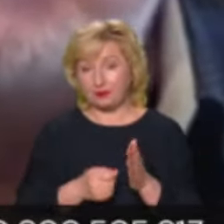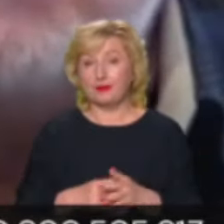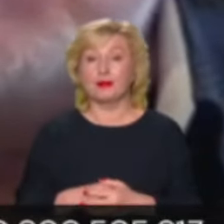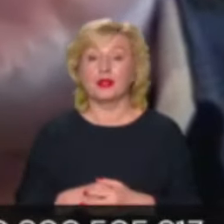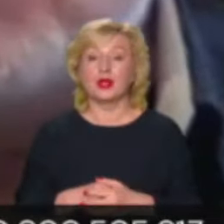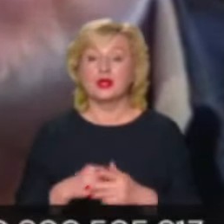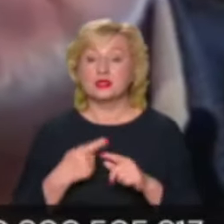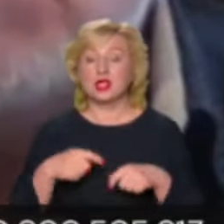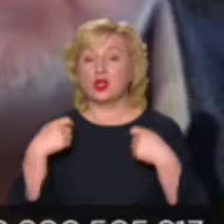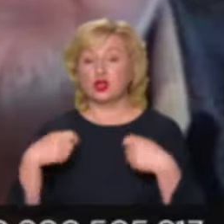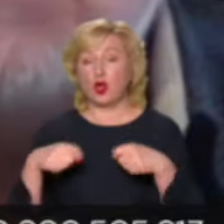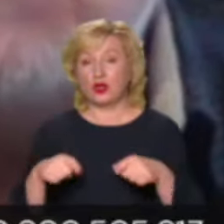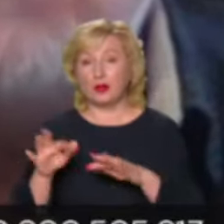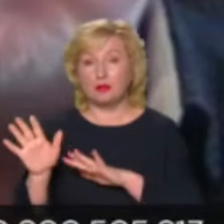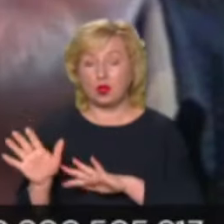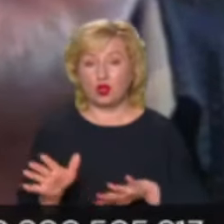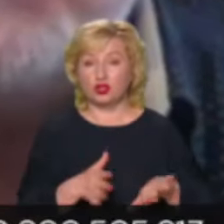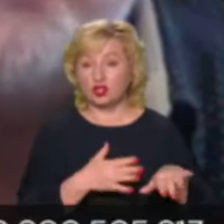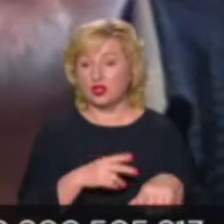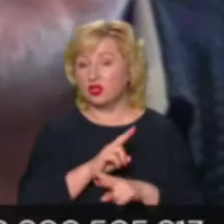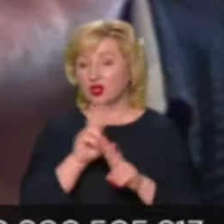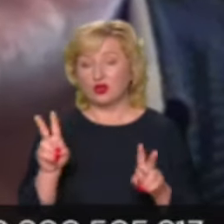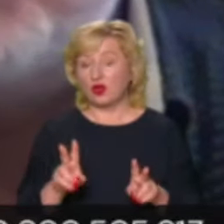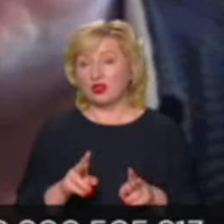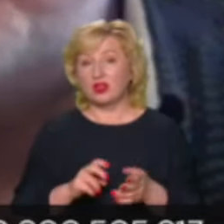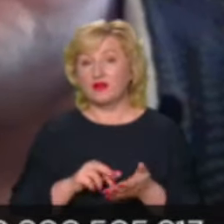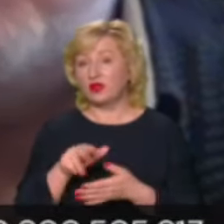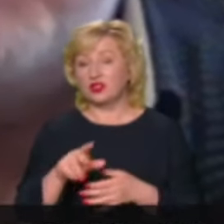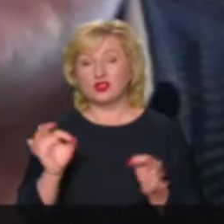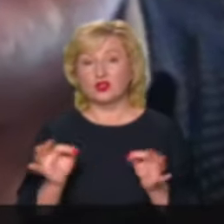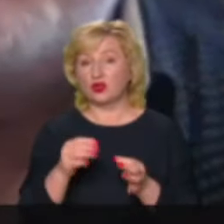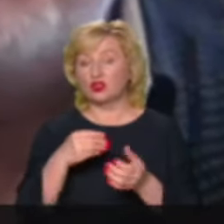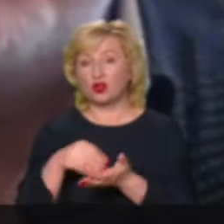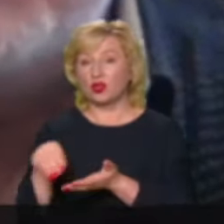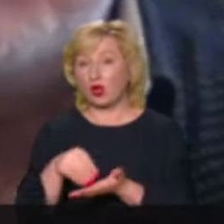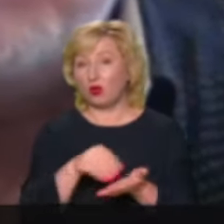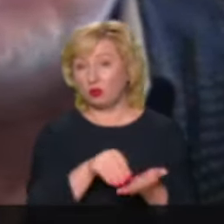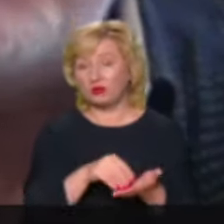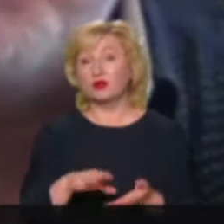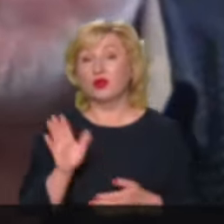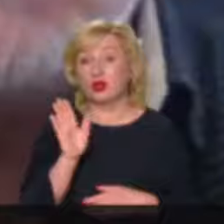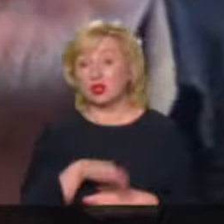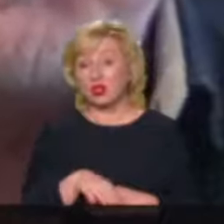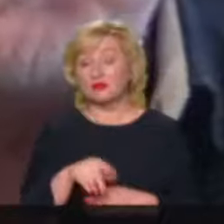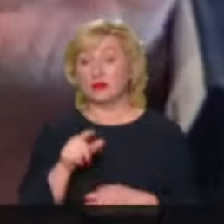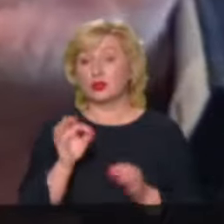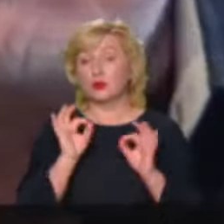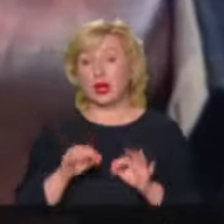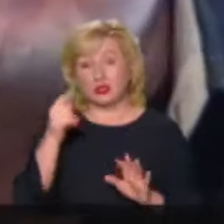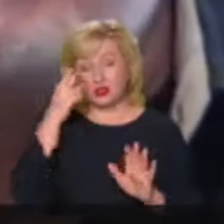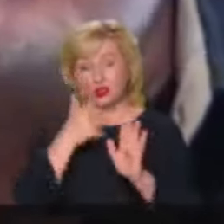Ці торги пройшли, ніхто не вийшов, ніхто нічого не купував. Тоді вони, якщо я правильно